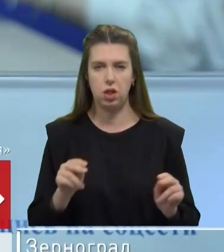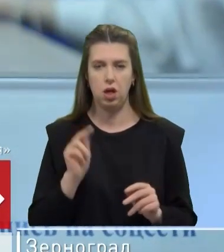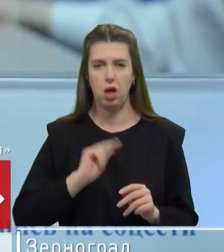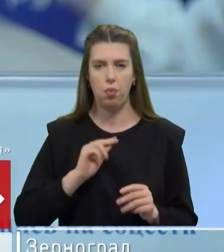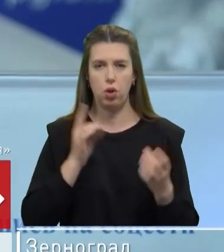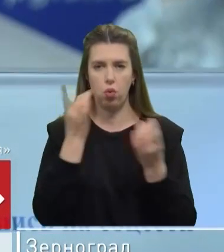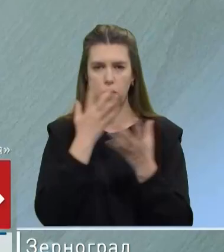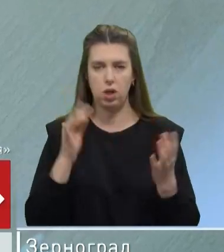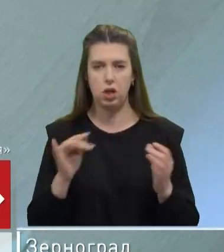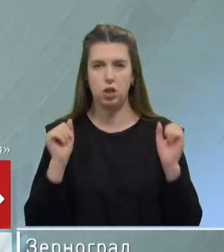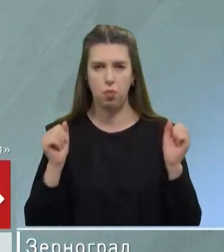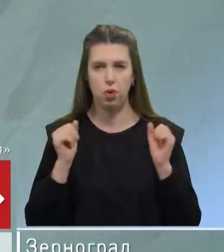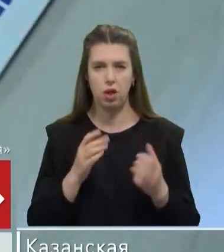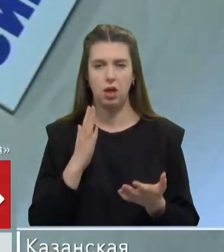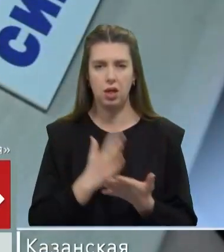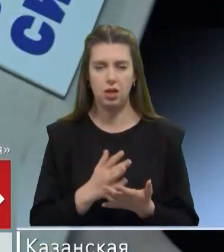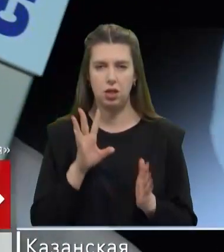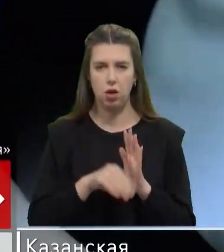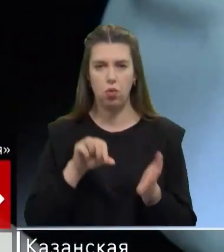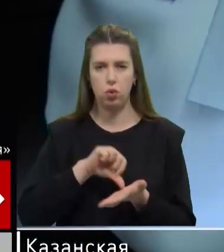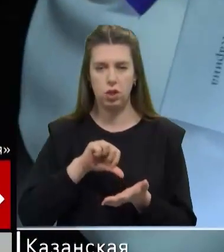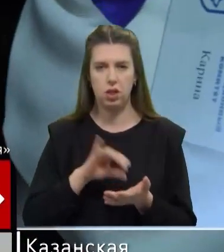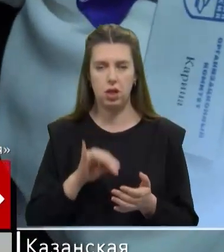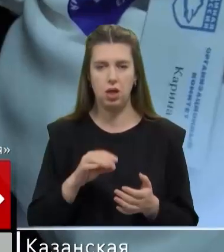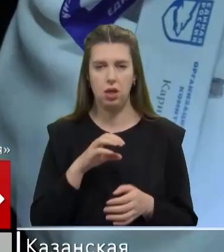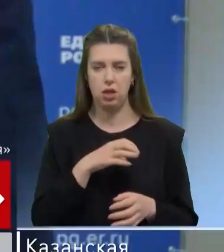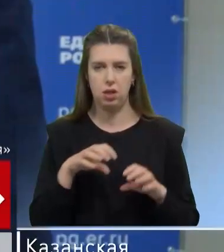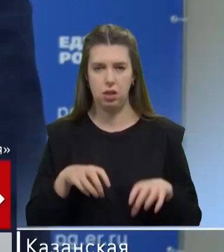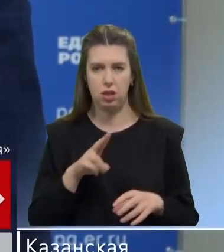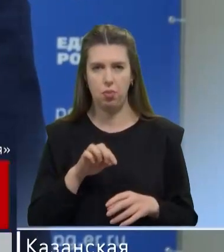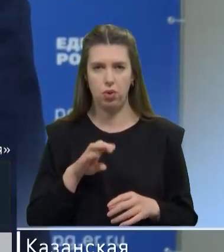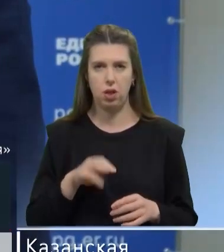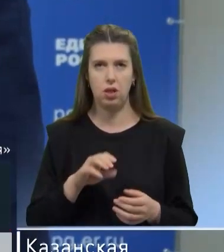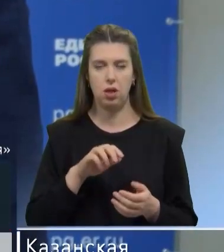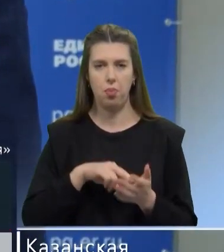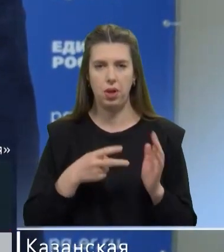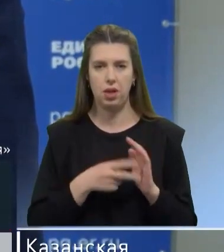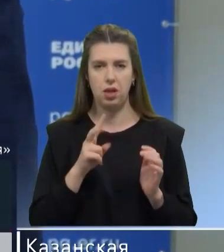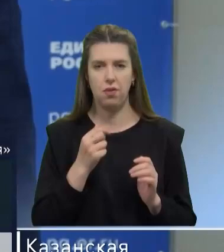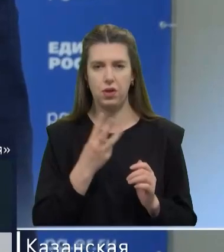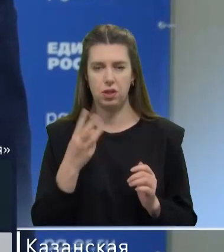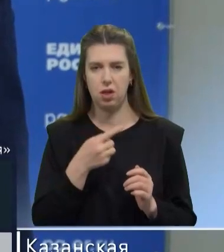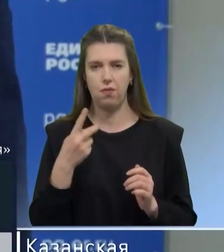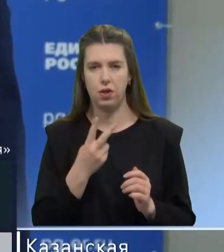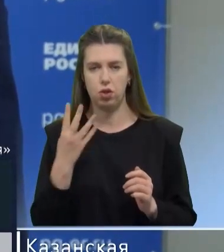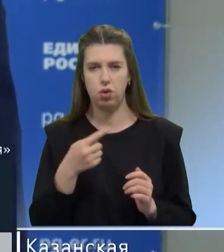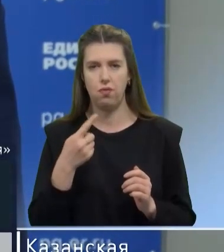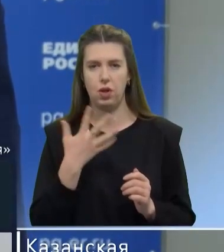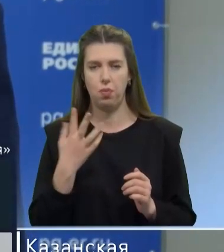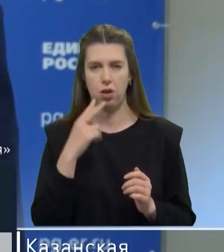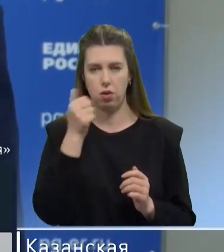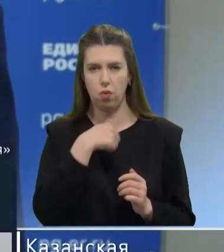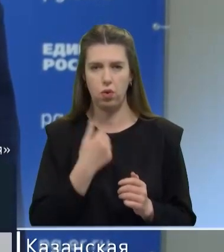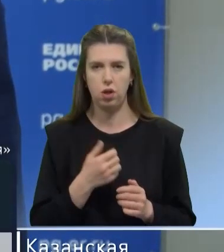работники культуры и спорта. Есть среди участников и депутаты. Планы на 2023, 2024 и 2025 год у нас